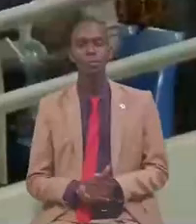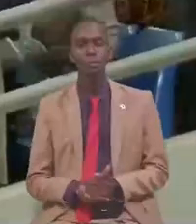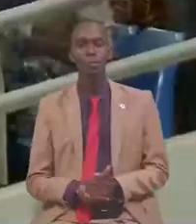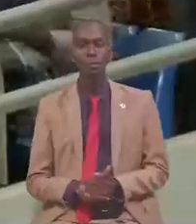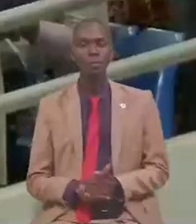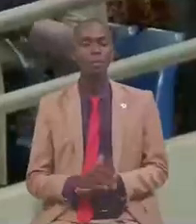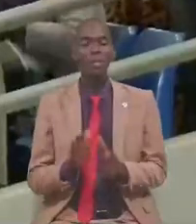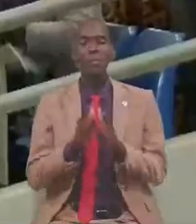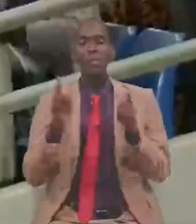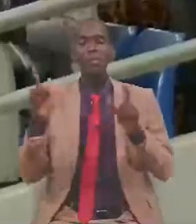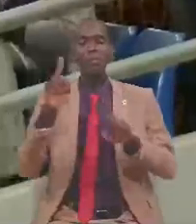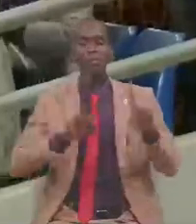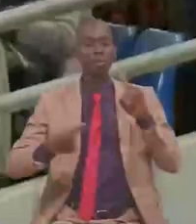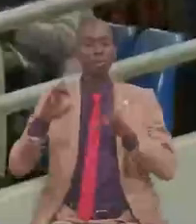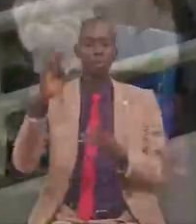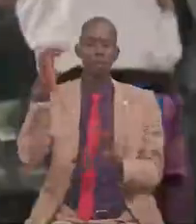Amen.